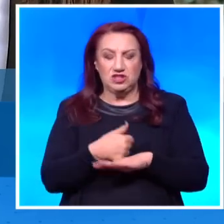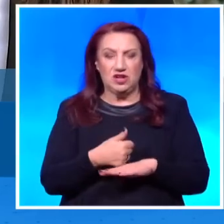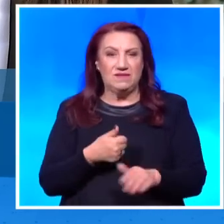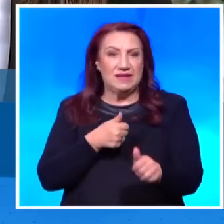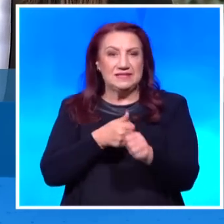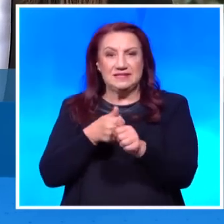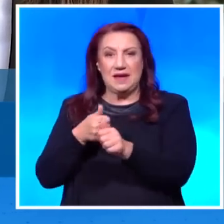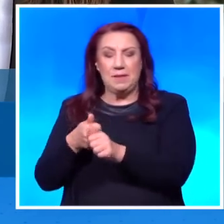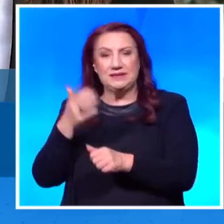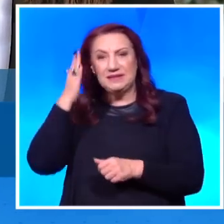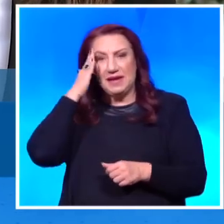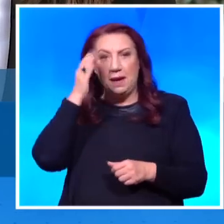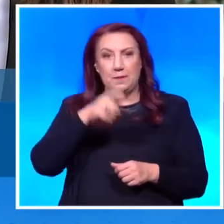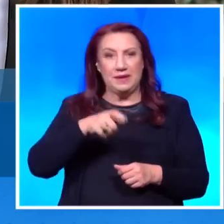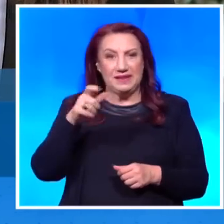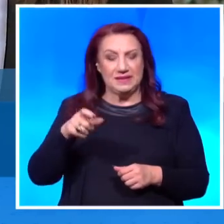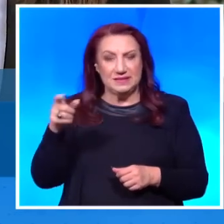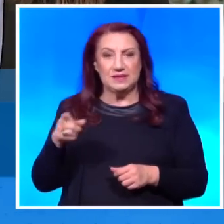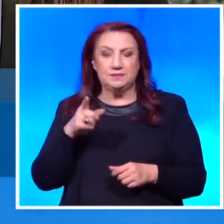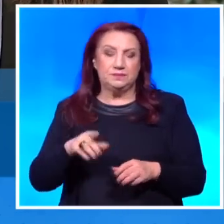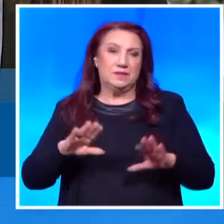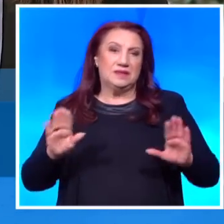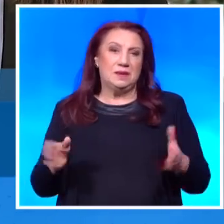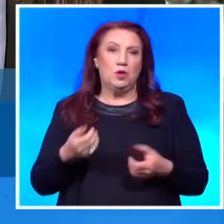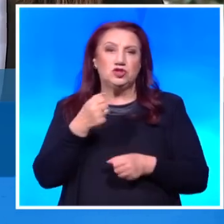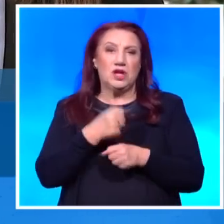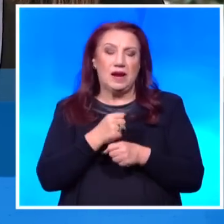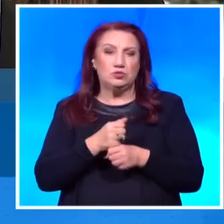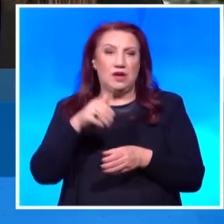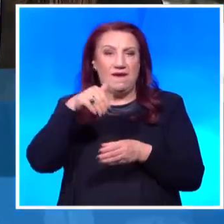в повечето от министерствата, които да започнат работа в комисията.